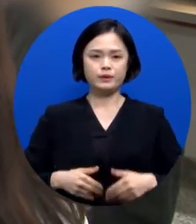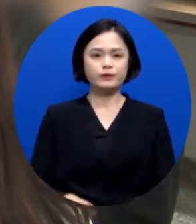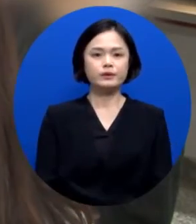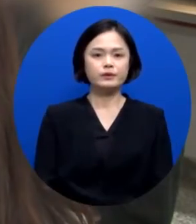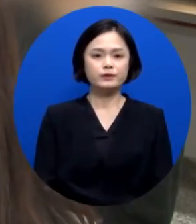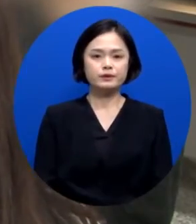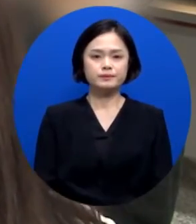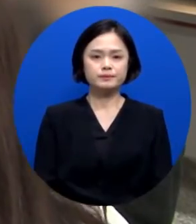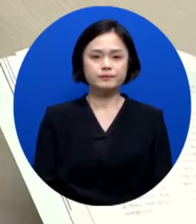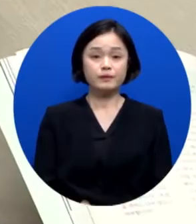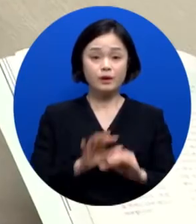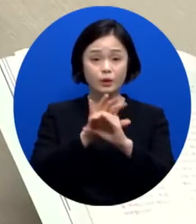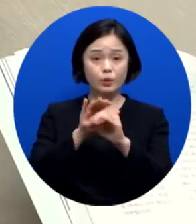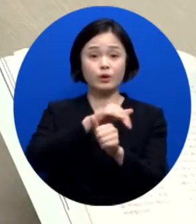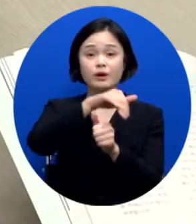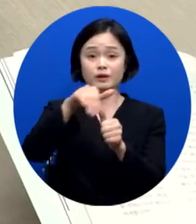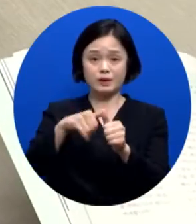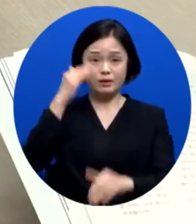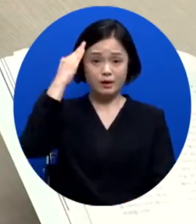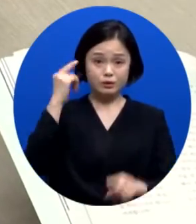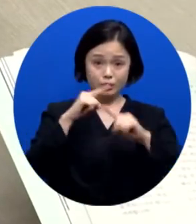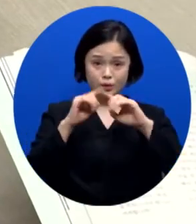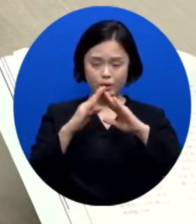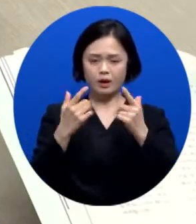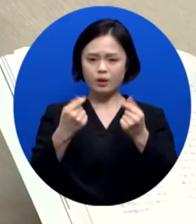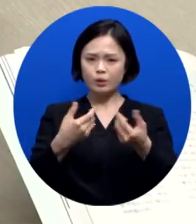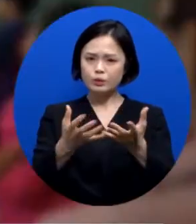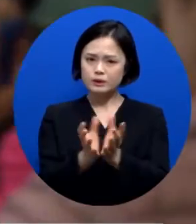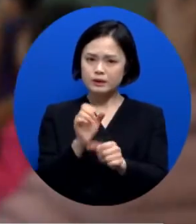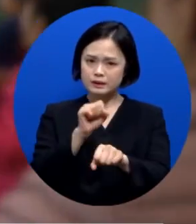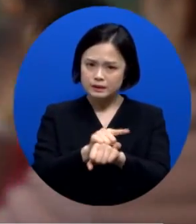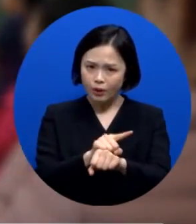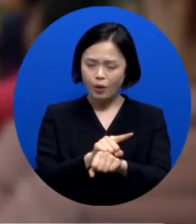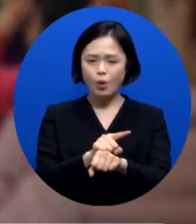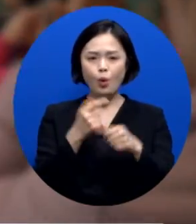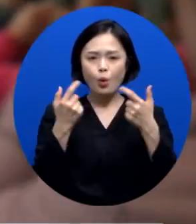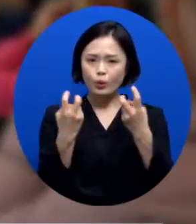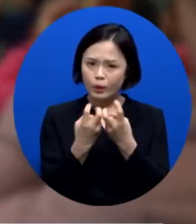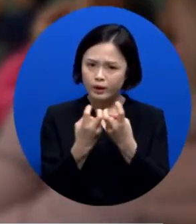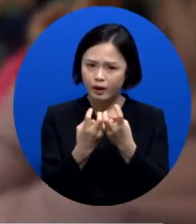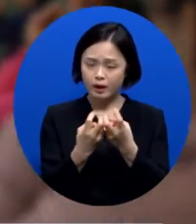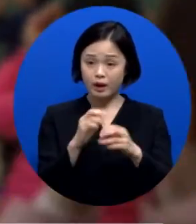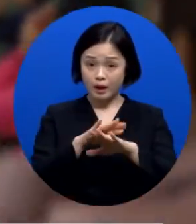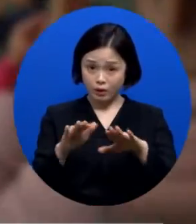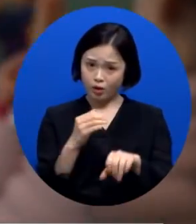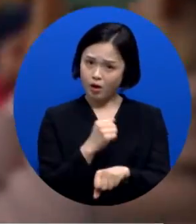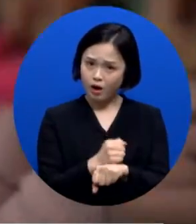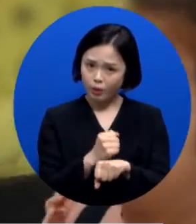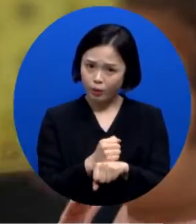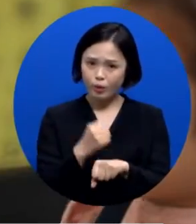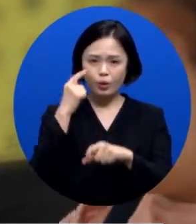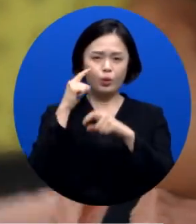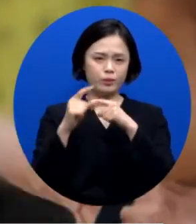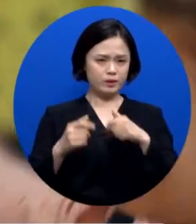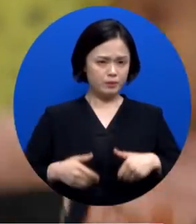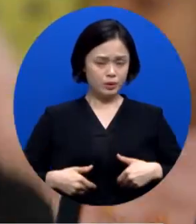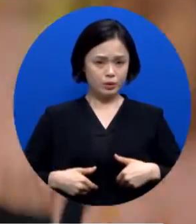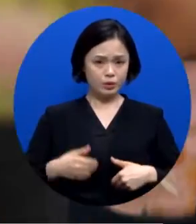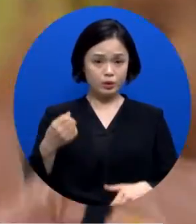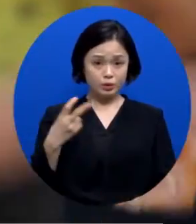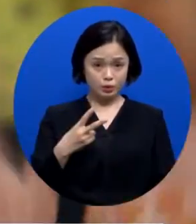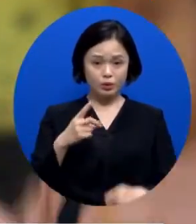코로나19 상황에서 공동체성을 어떻게 확보할지 고민하고 교회 학교 부흥을 위해 공동 대책을 마련해야